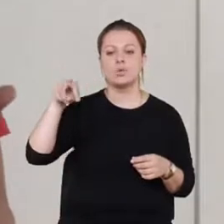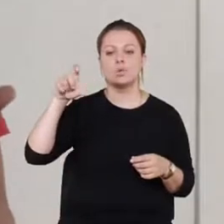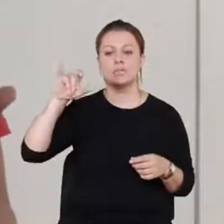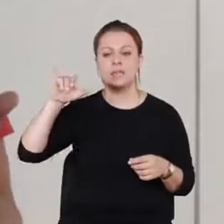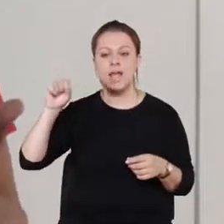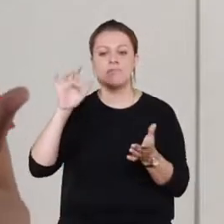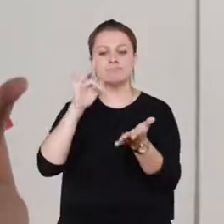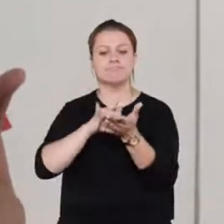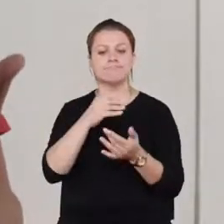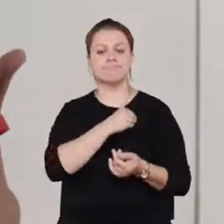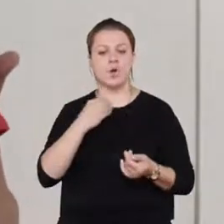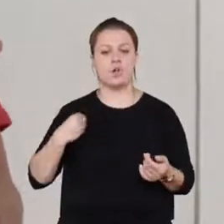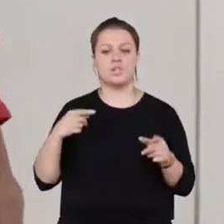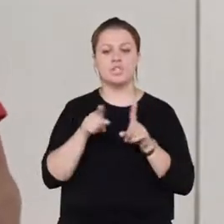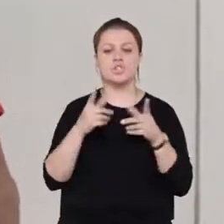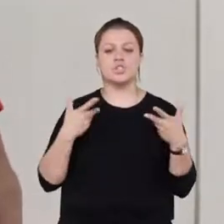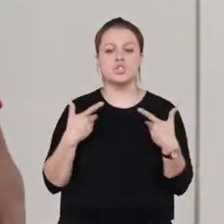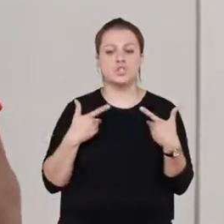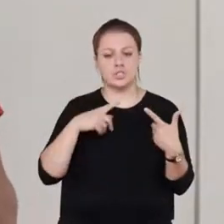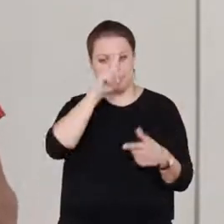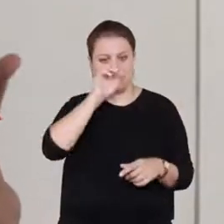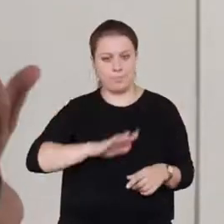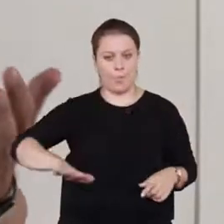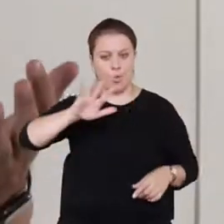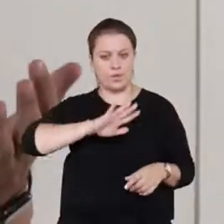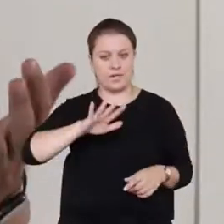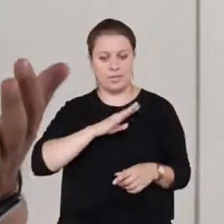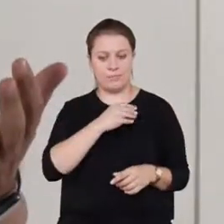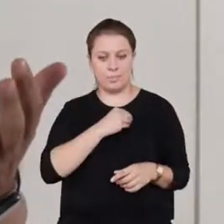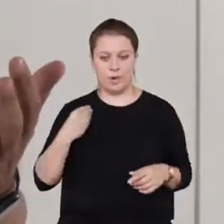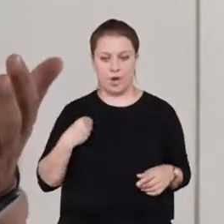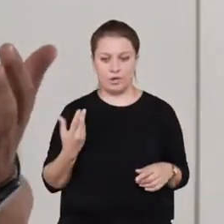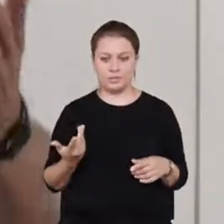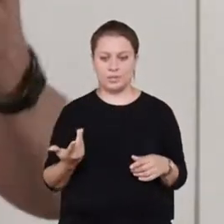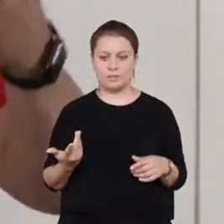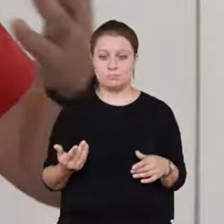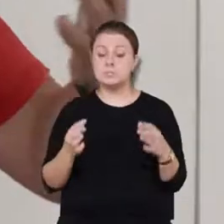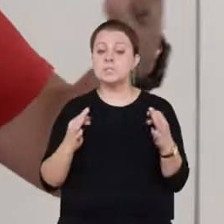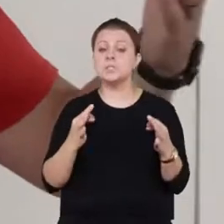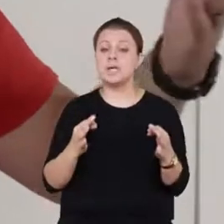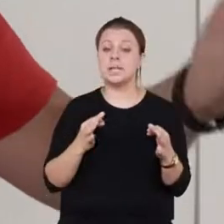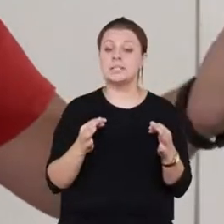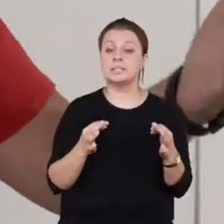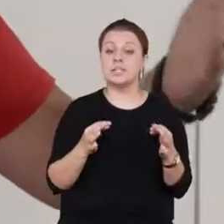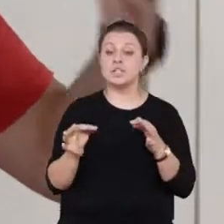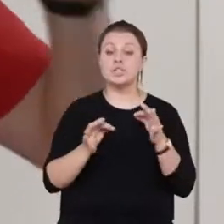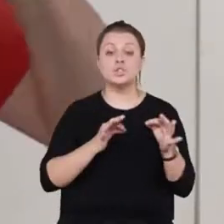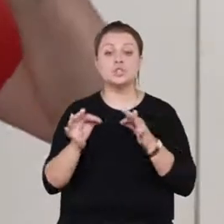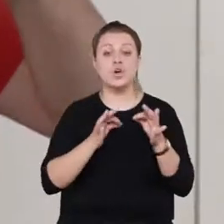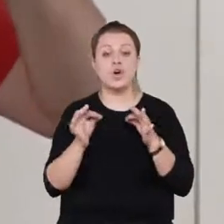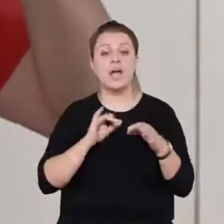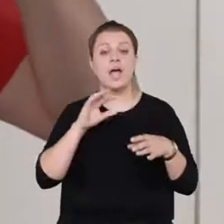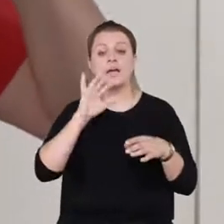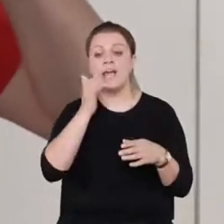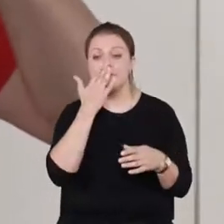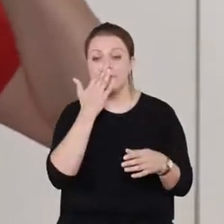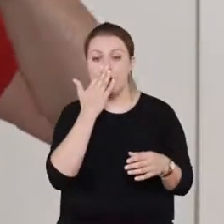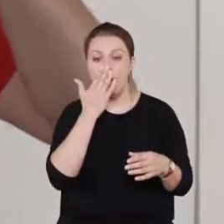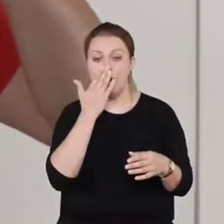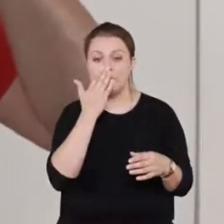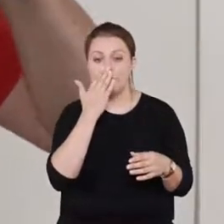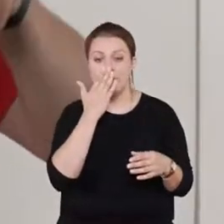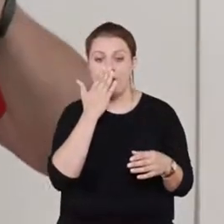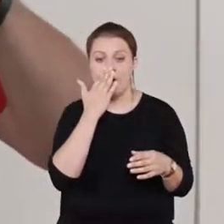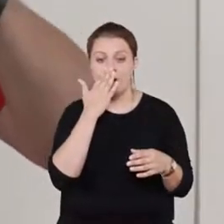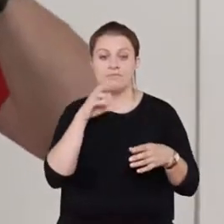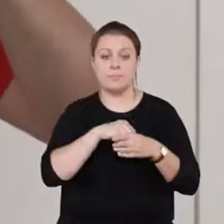funkcjonowania społeczeństwa polskiego. I teraz mamy historia inspekcji pracy w Królestwie Kongresowym. Mówimy